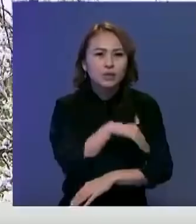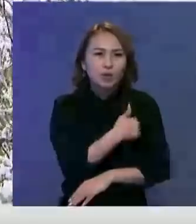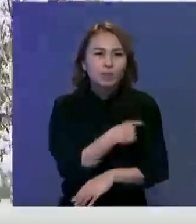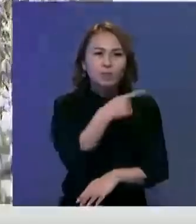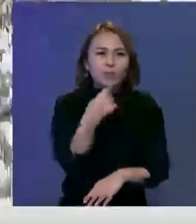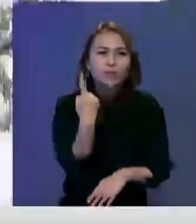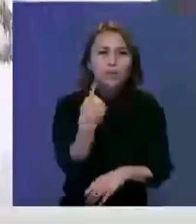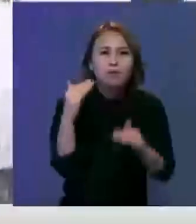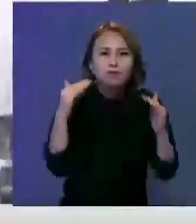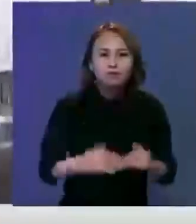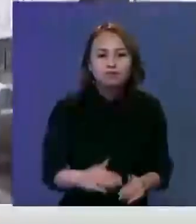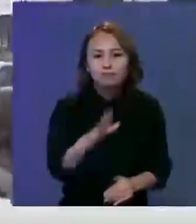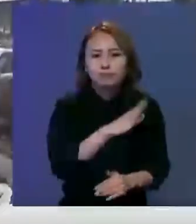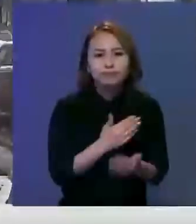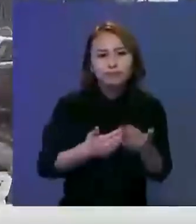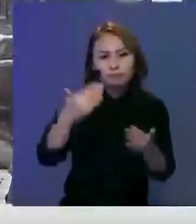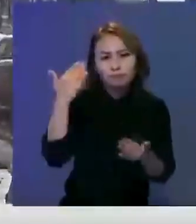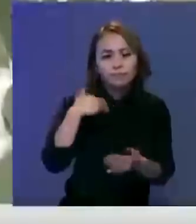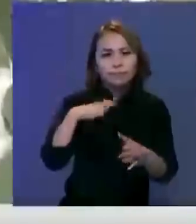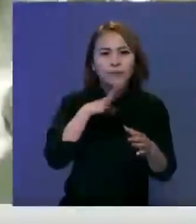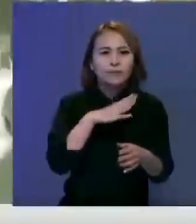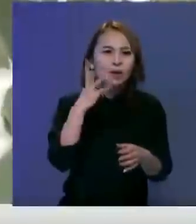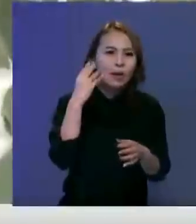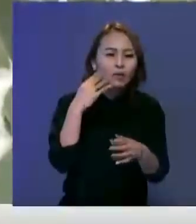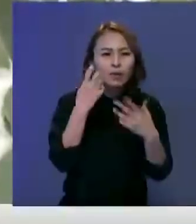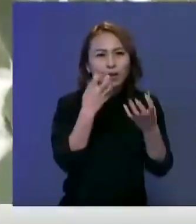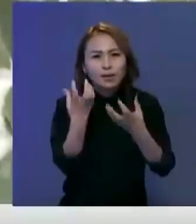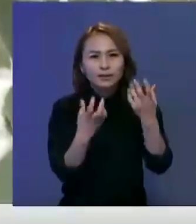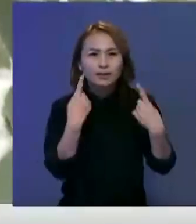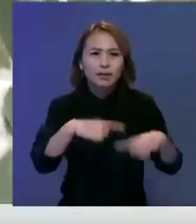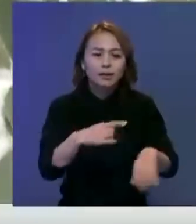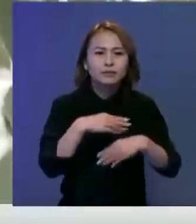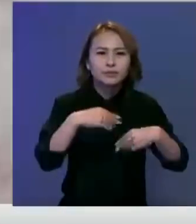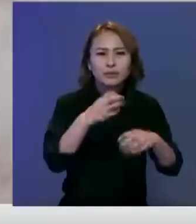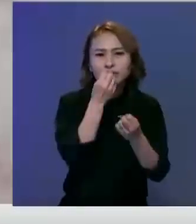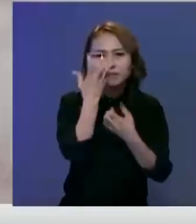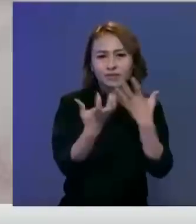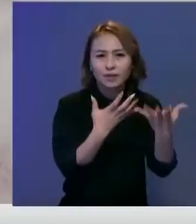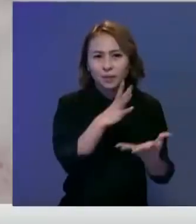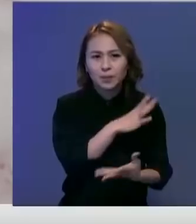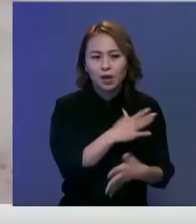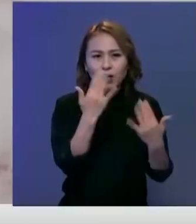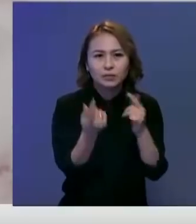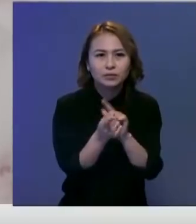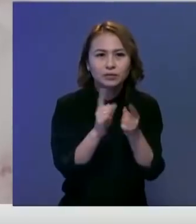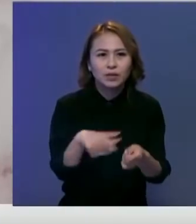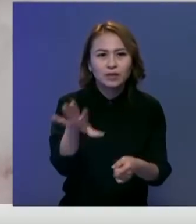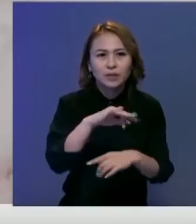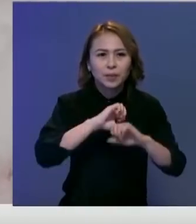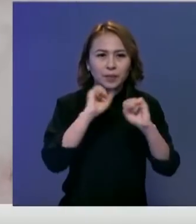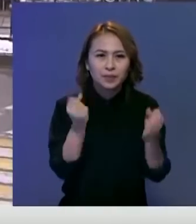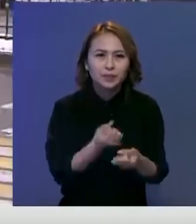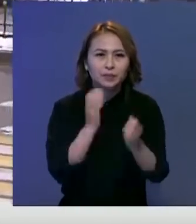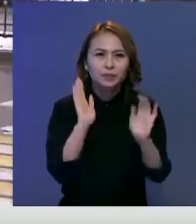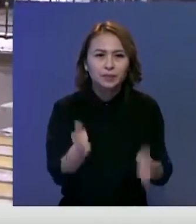минус 1 градусқа дейін төмендеді. Бұған дейін өрік алма, шия ағаштар күлдеп, сайбақта қызғалдықтар қауыза шыған еді. Енді олардың үсіп кететін түрі бар.